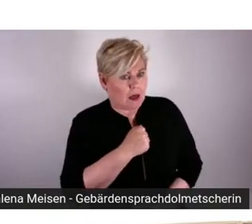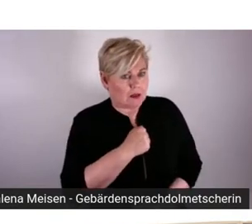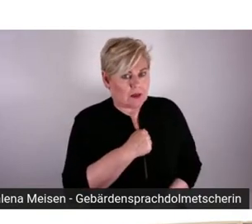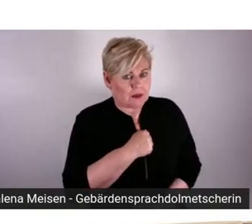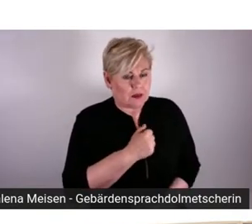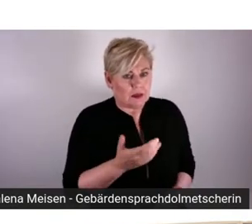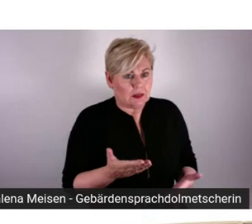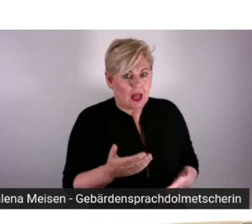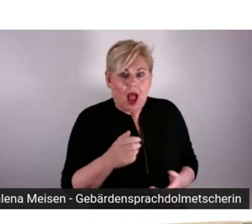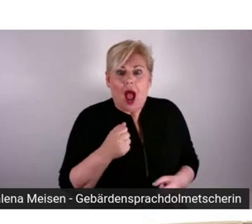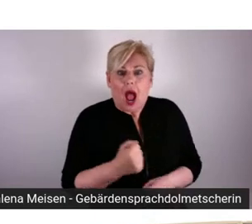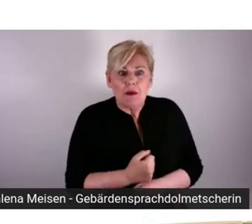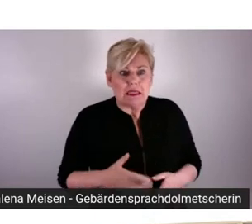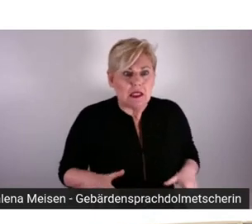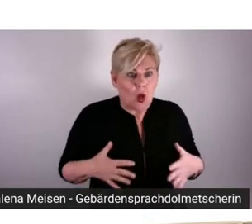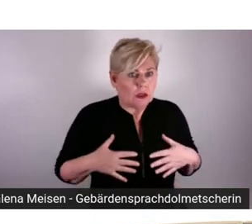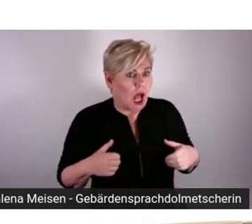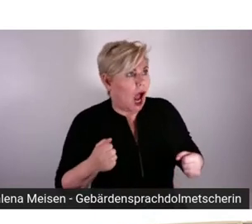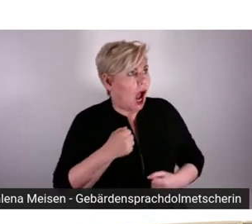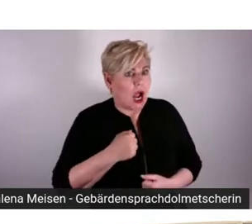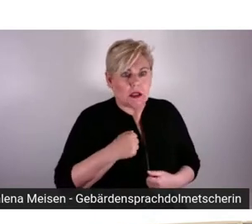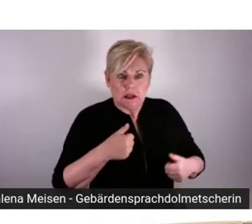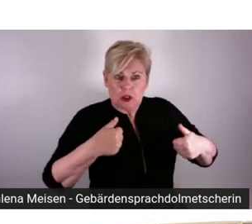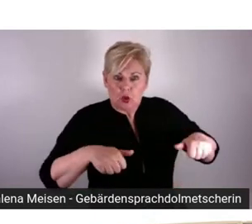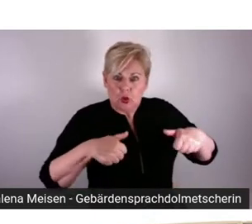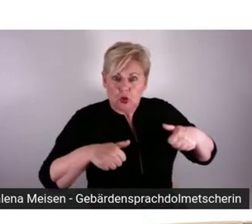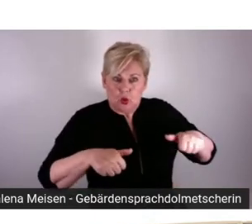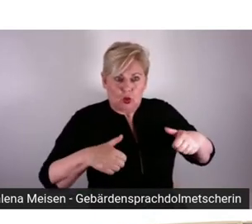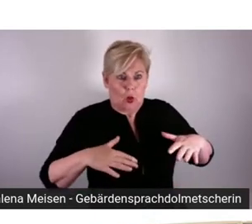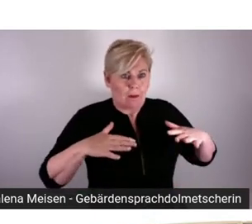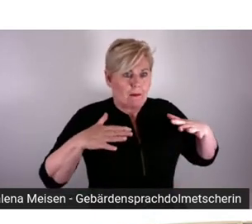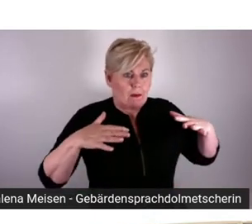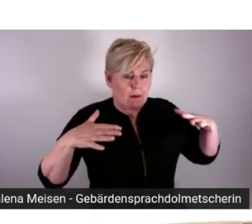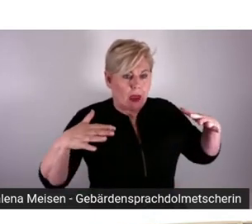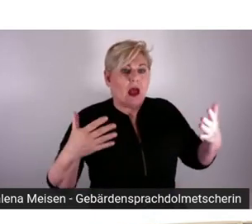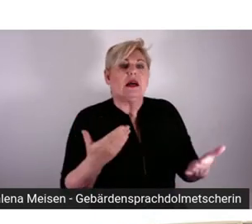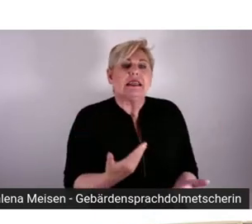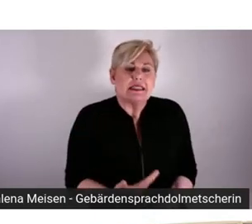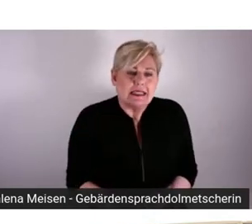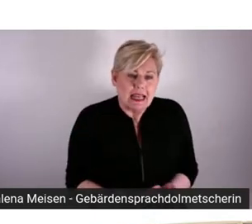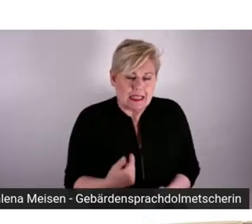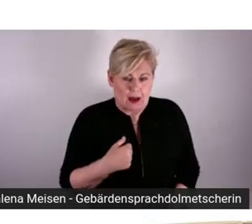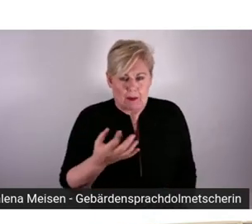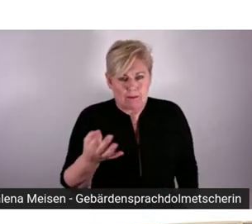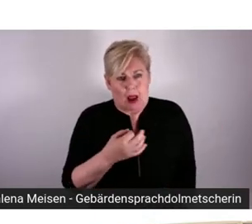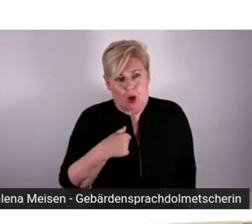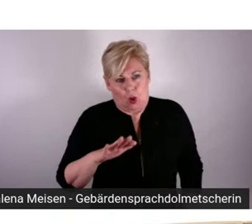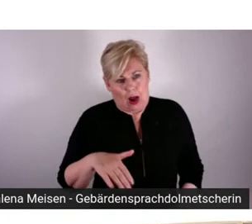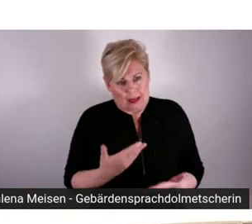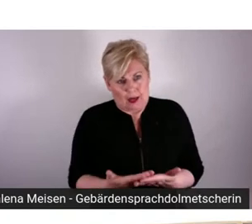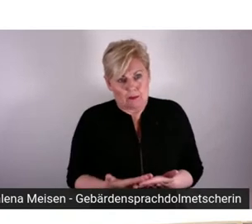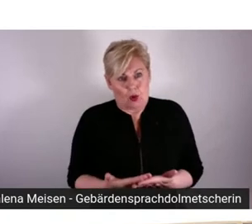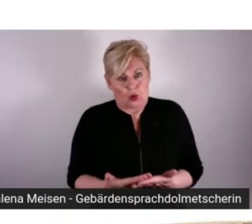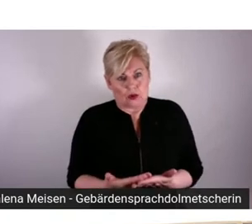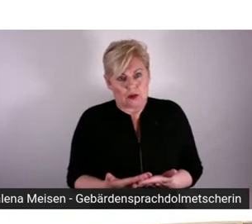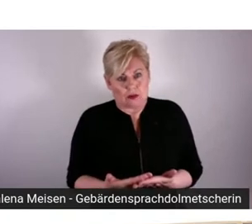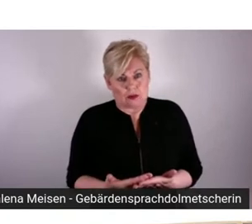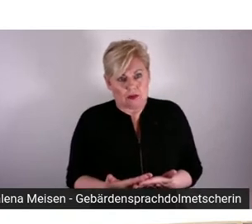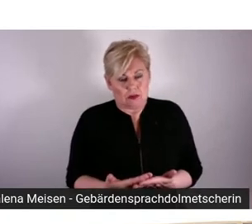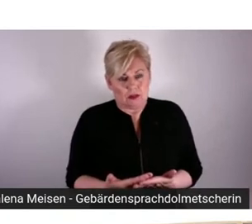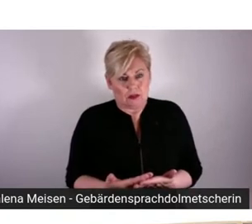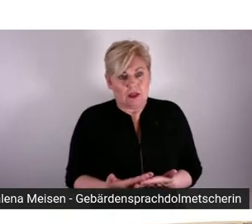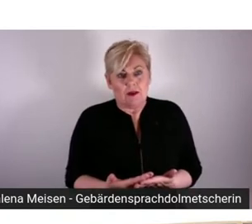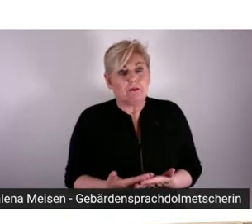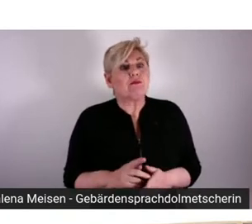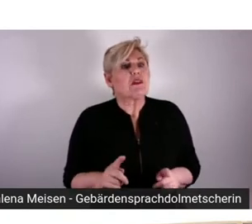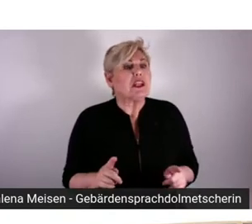der Arbeitslosigkeit. Das hat den Druck auch enorm erhöht und deswegen brauchen wir Angebote für Menschen und nicht solche,